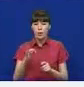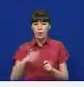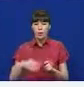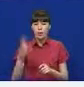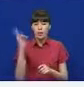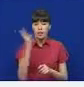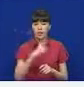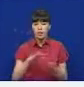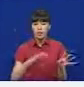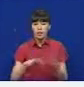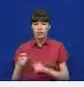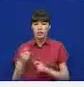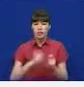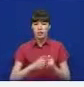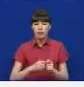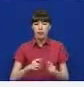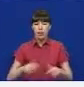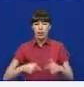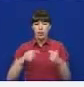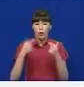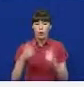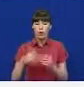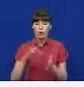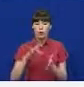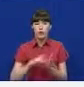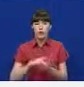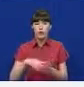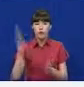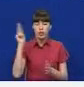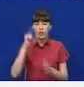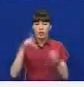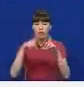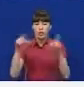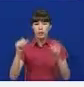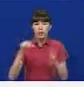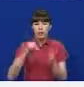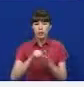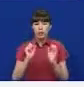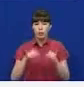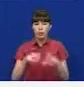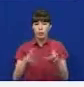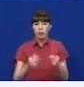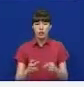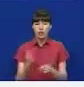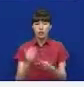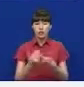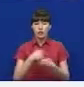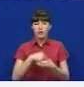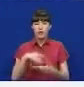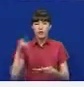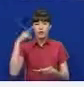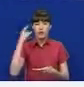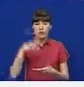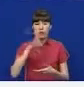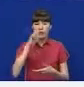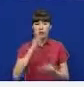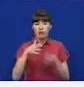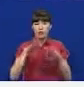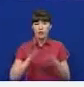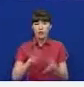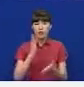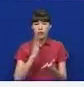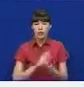істері басқармалары және оңалту орталықтары, ғылыми мекемелер өкілдері мүмкіндік алды. Келген қонақтарға Қазақ хандығында өзіндік айрықша орны